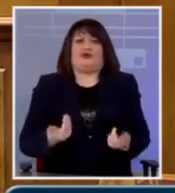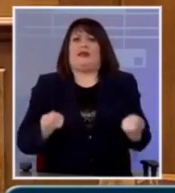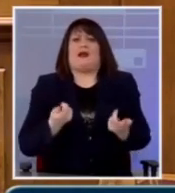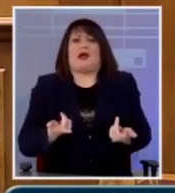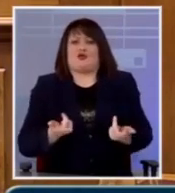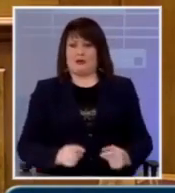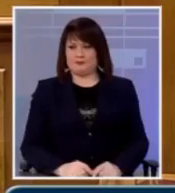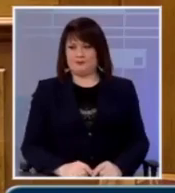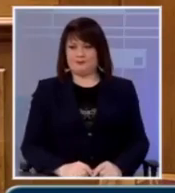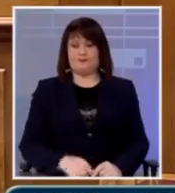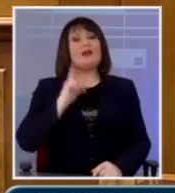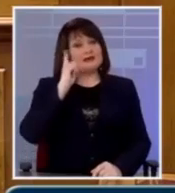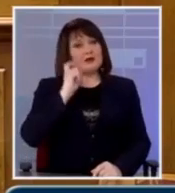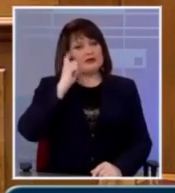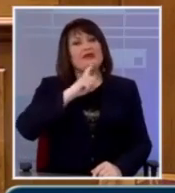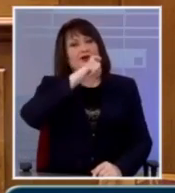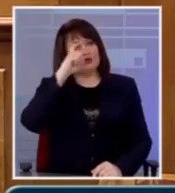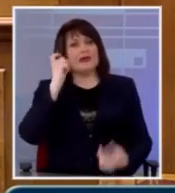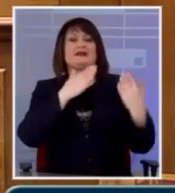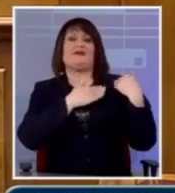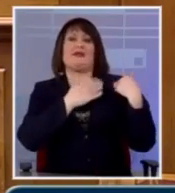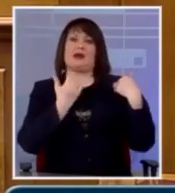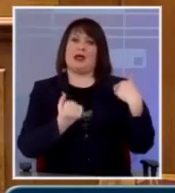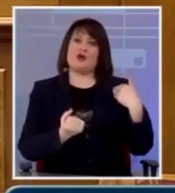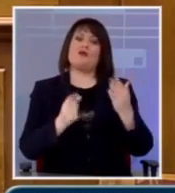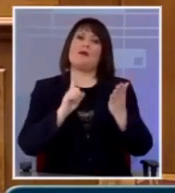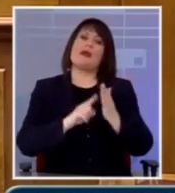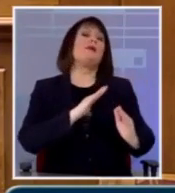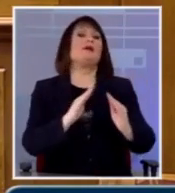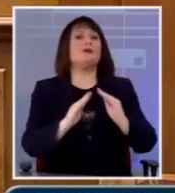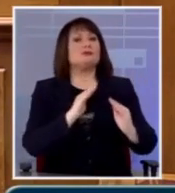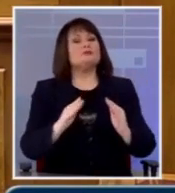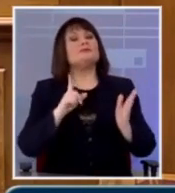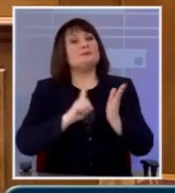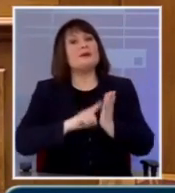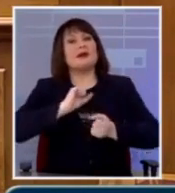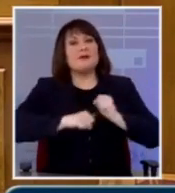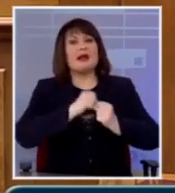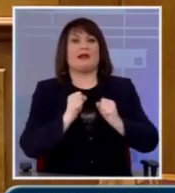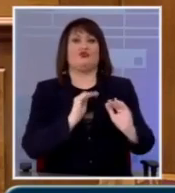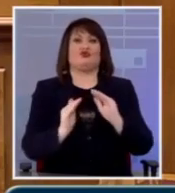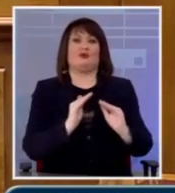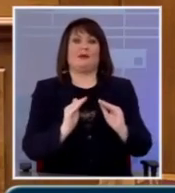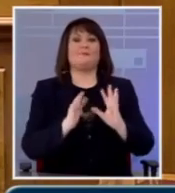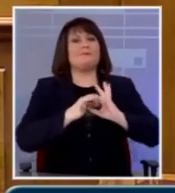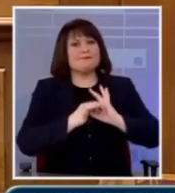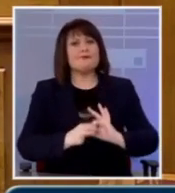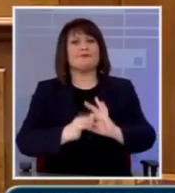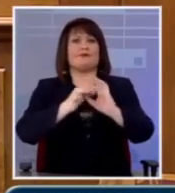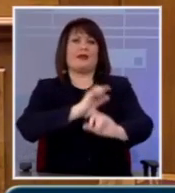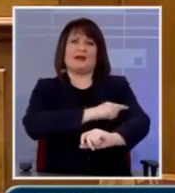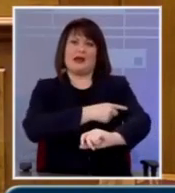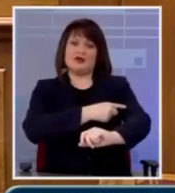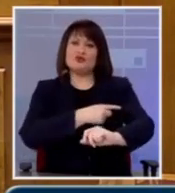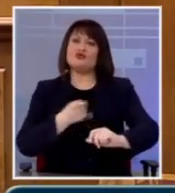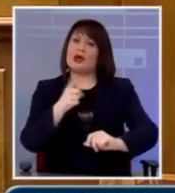επίγνωση των δυσκολιών αλλά και της ευθύνης να διασφαλίσουμε με νύχια και με δόντια και πάντα σε συνεργασία με τους γιατρούς και τους